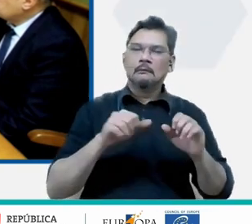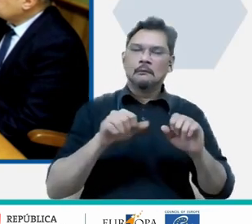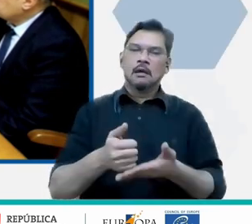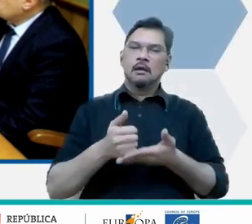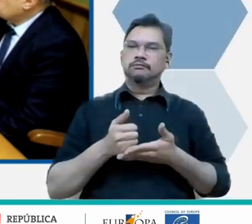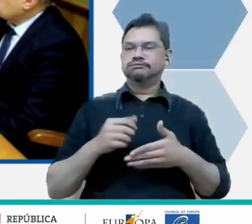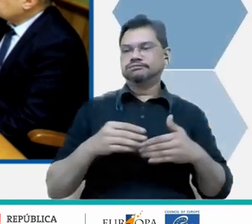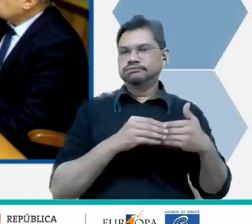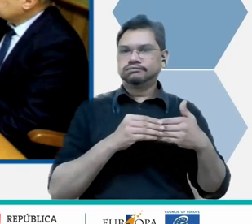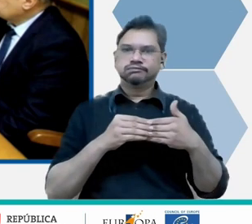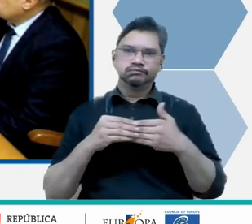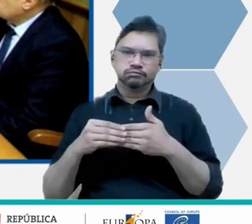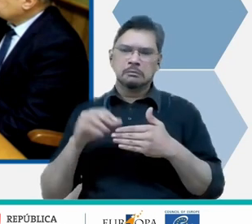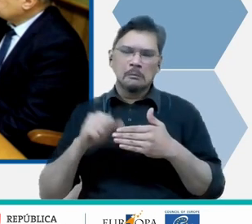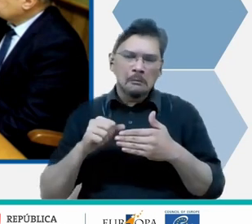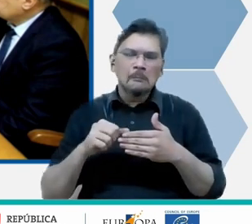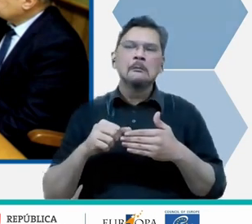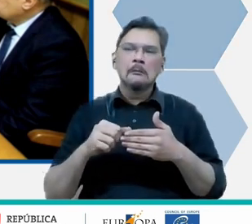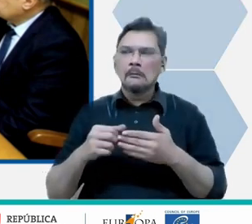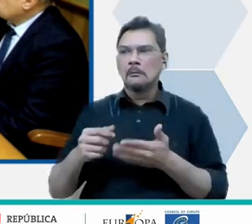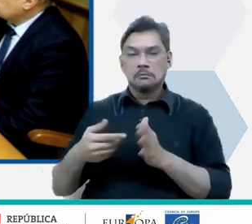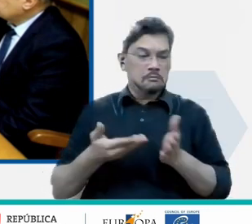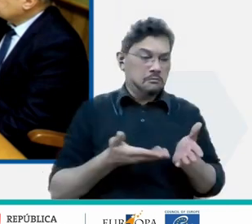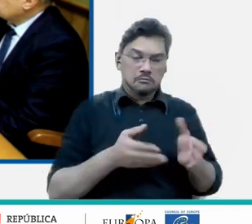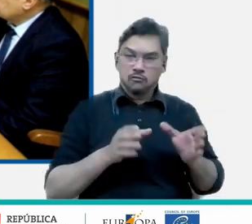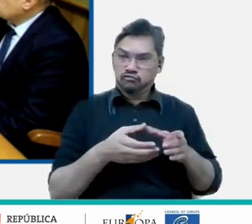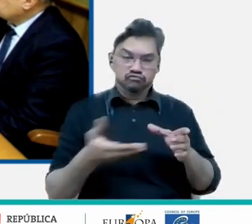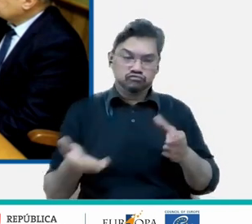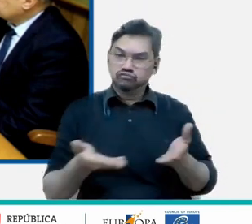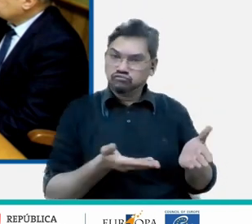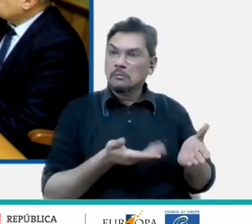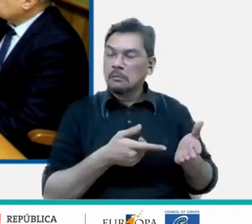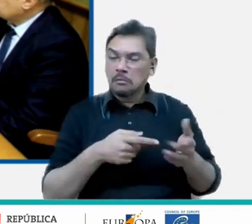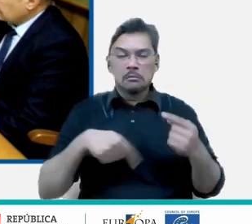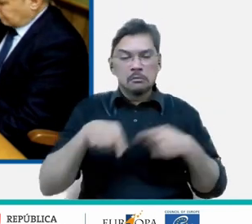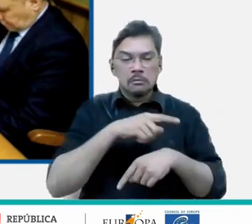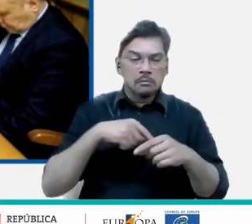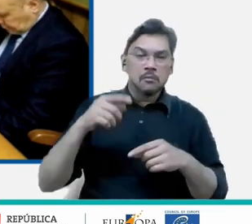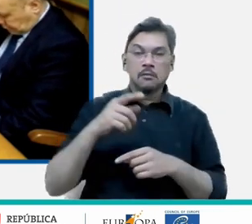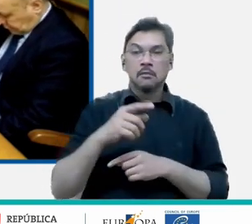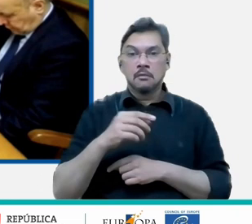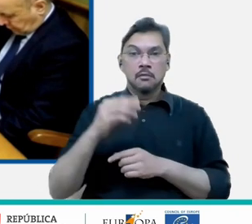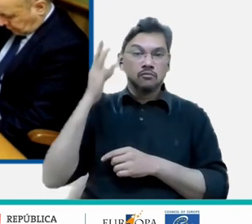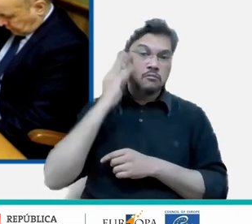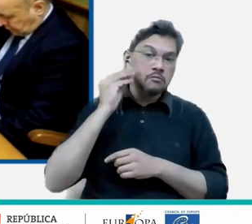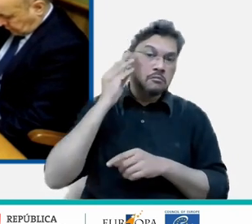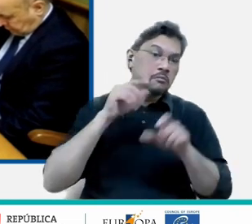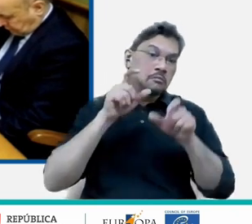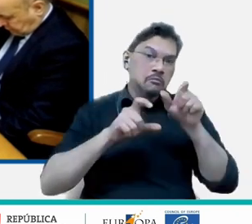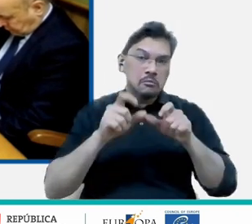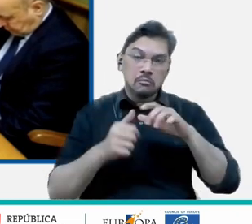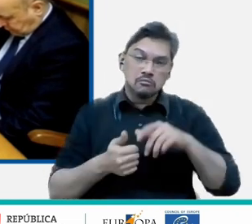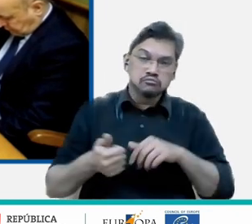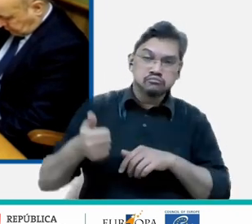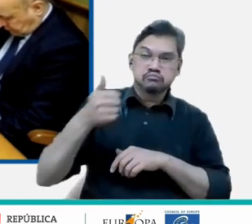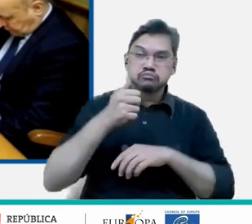ведомства. Данный метод был выработан во время семинаров самими участниками.